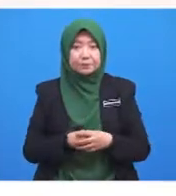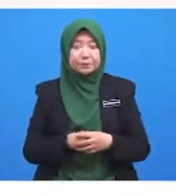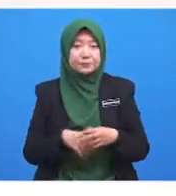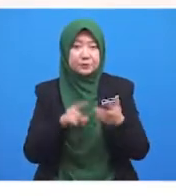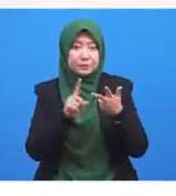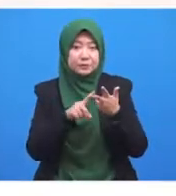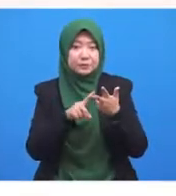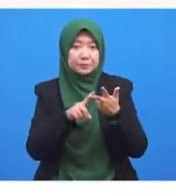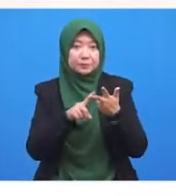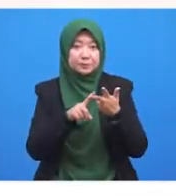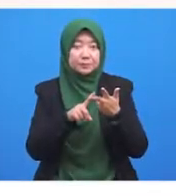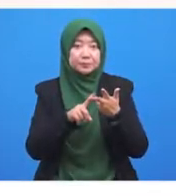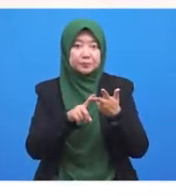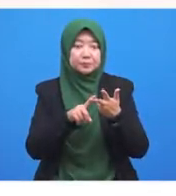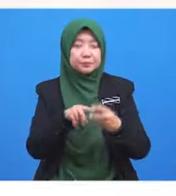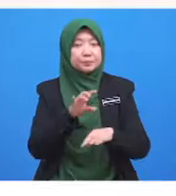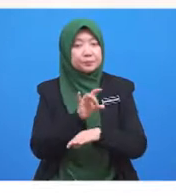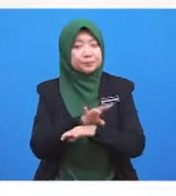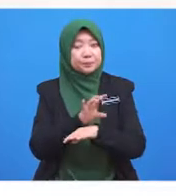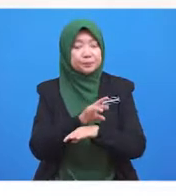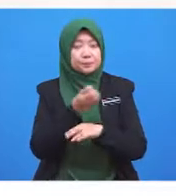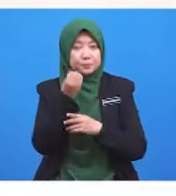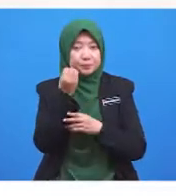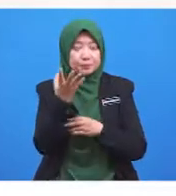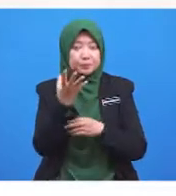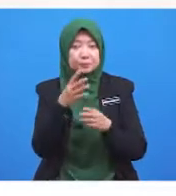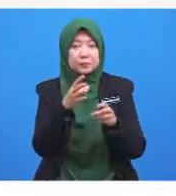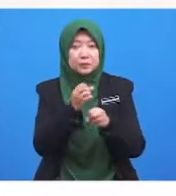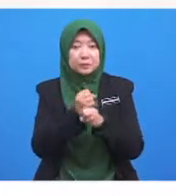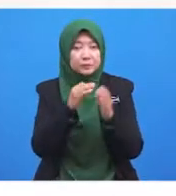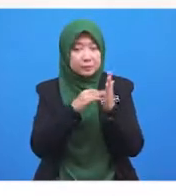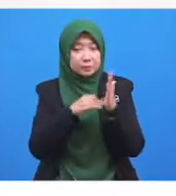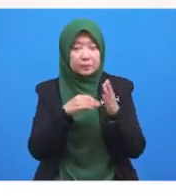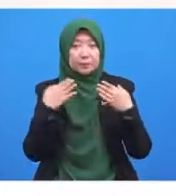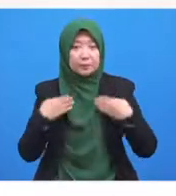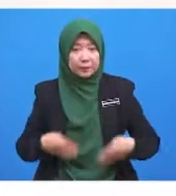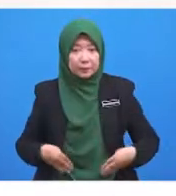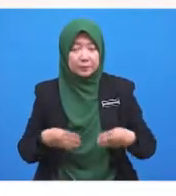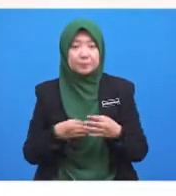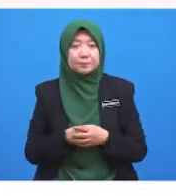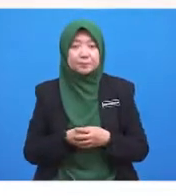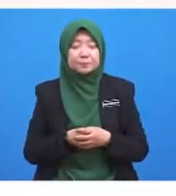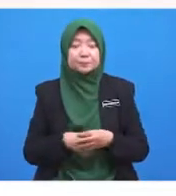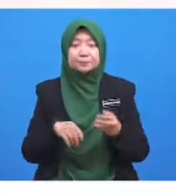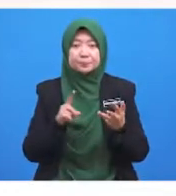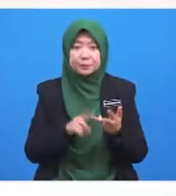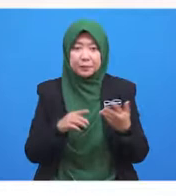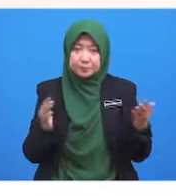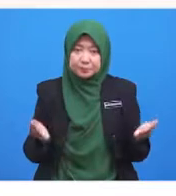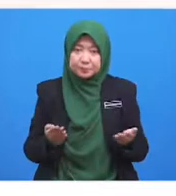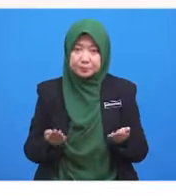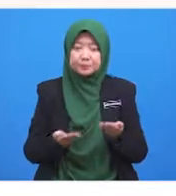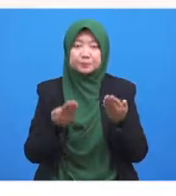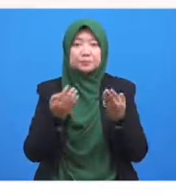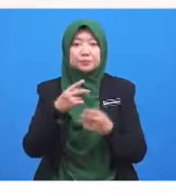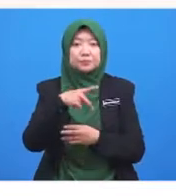3. Menerangkan dapatan analisa badan. 4. Menyarankan pakej